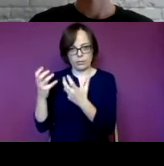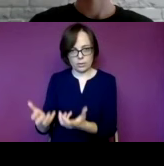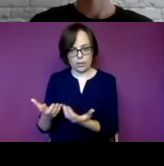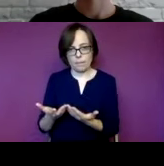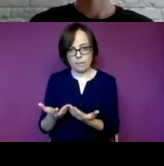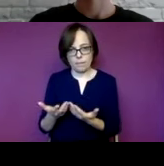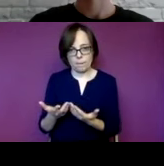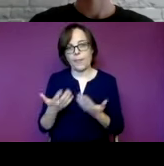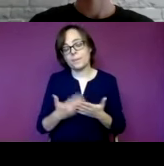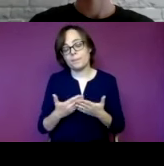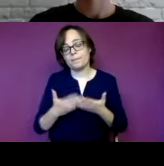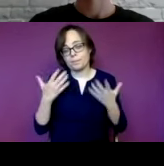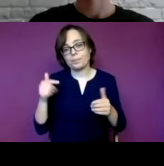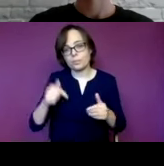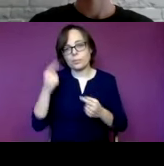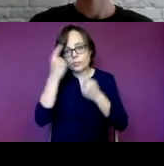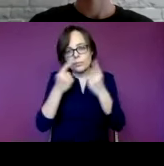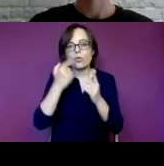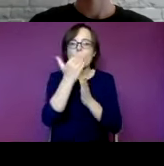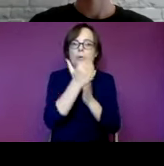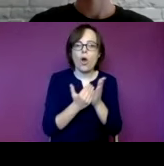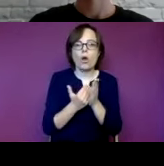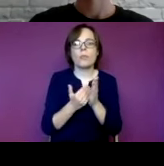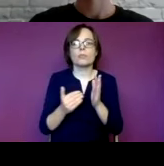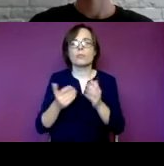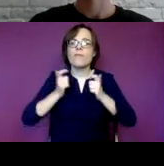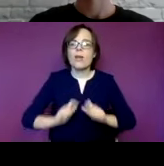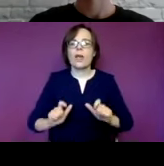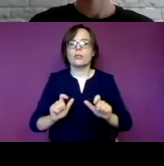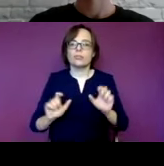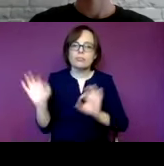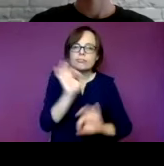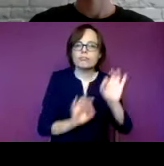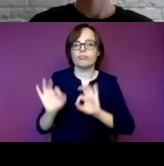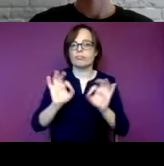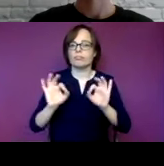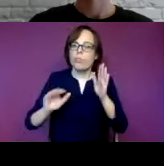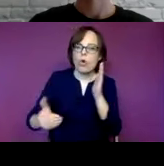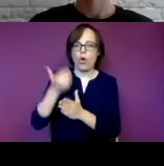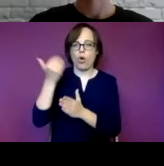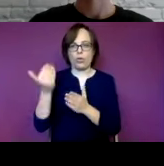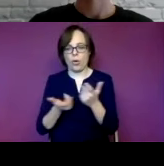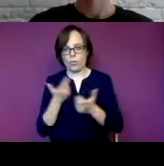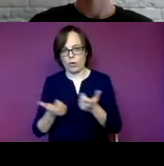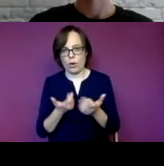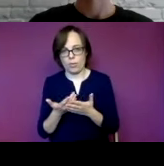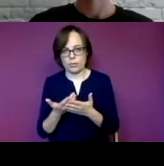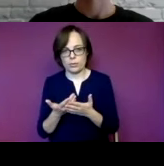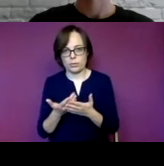są programy odnowy wsi, potrzebna jest stworzenie przestrzeni, gdzie te głosy mogłyby